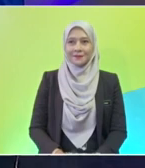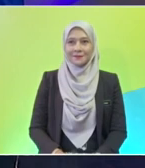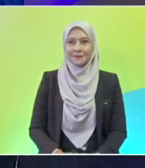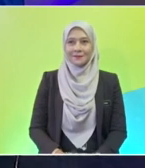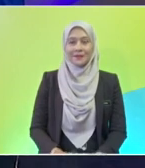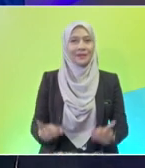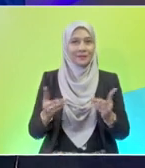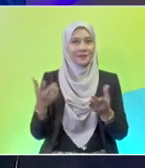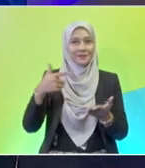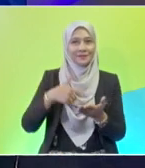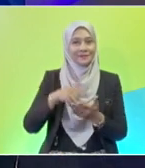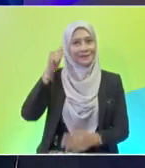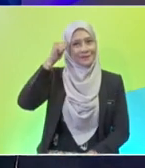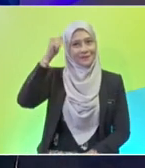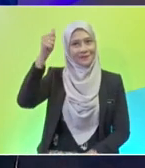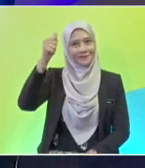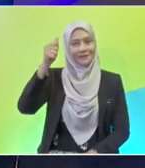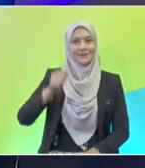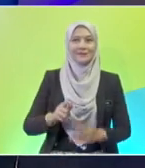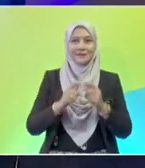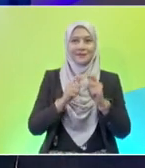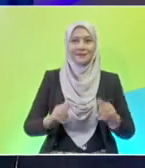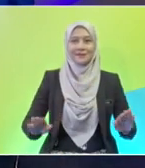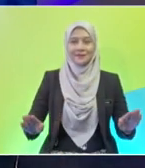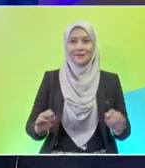Assalamualaikum dan salam sejahtera